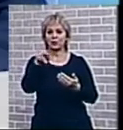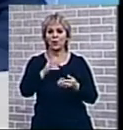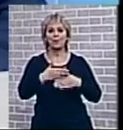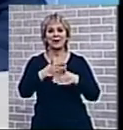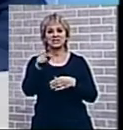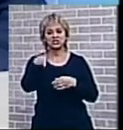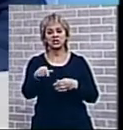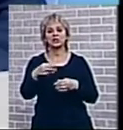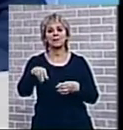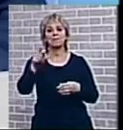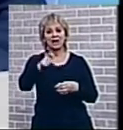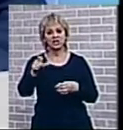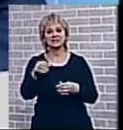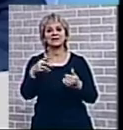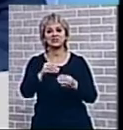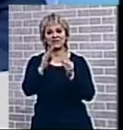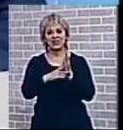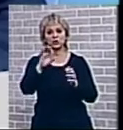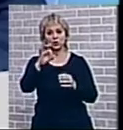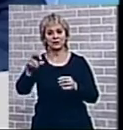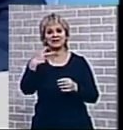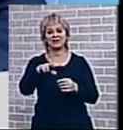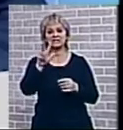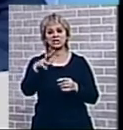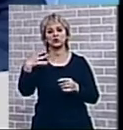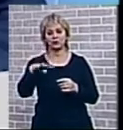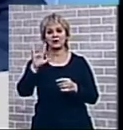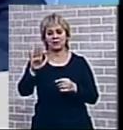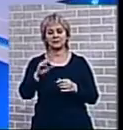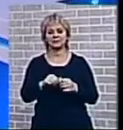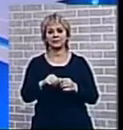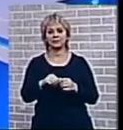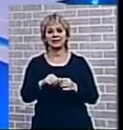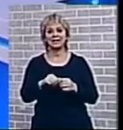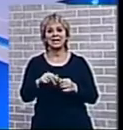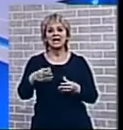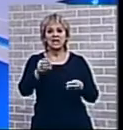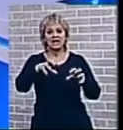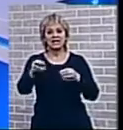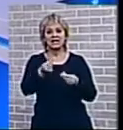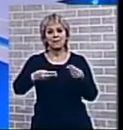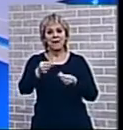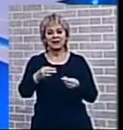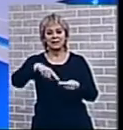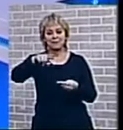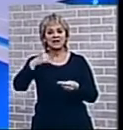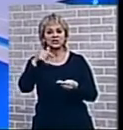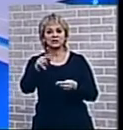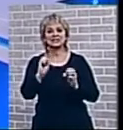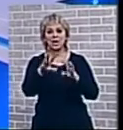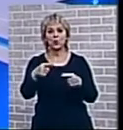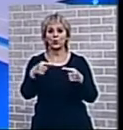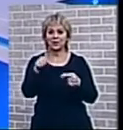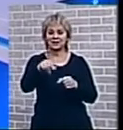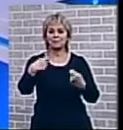поддержке погорельцев смотрите сегодня в 19:00 и 23:45. Липовые номера телефонов людей, сдающих